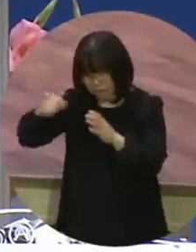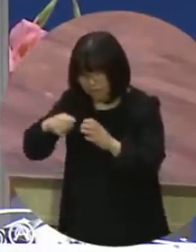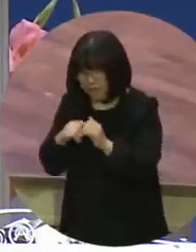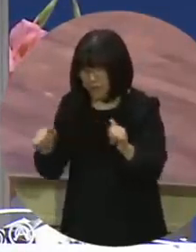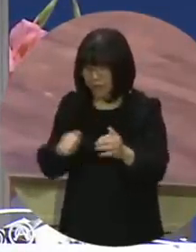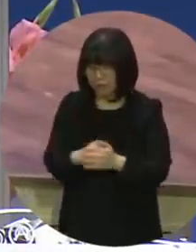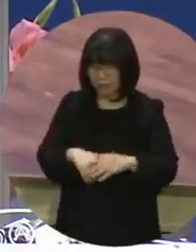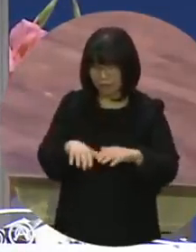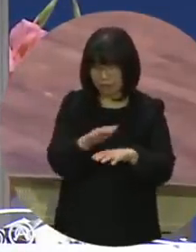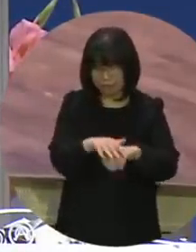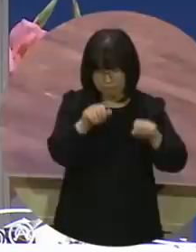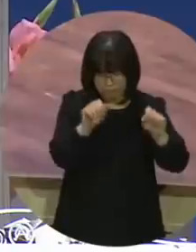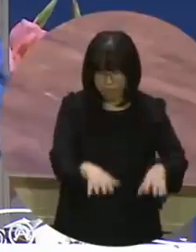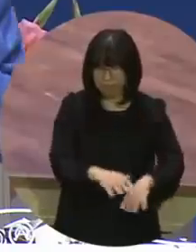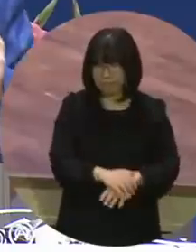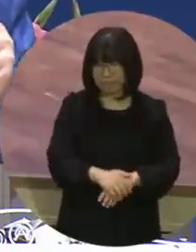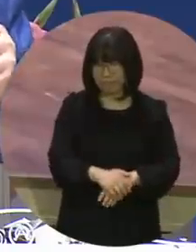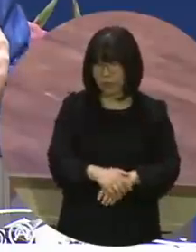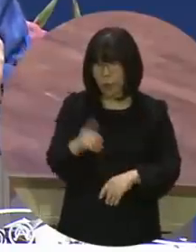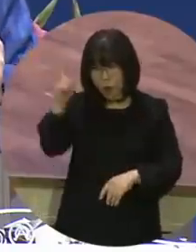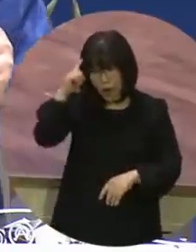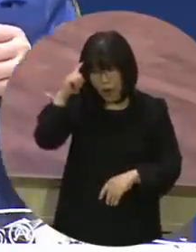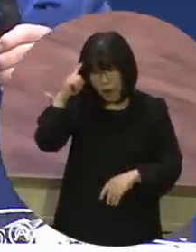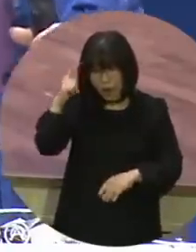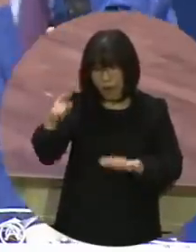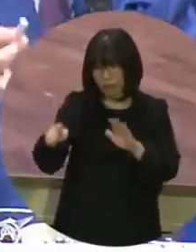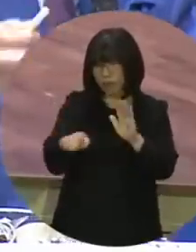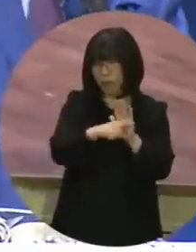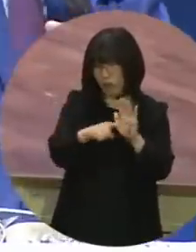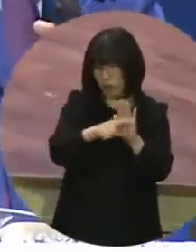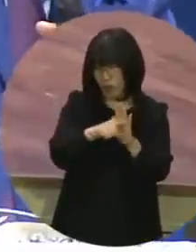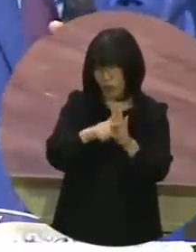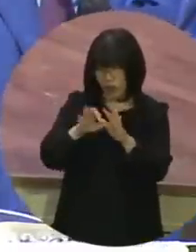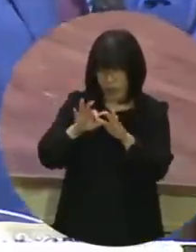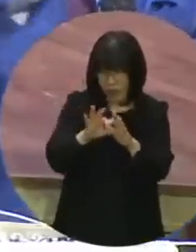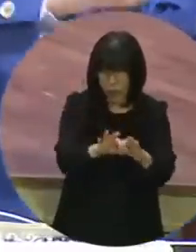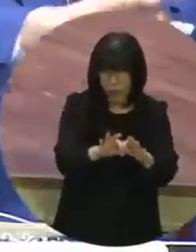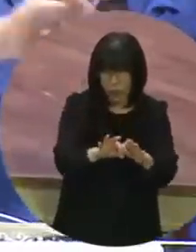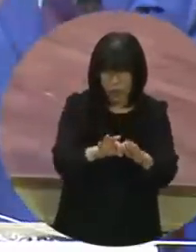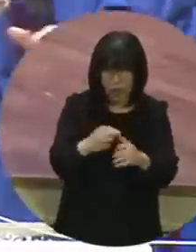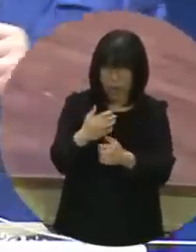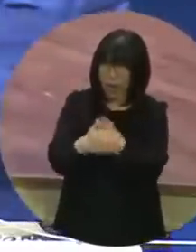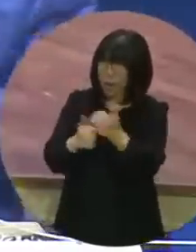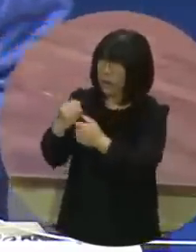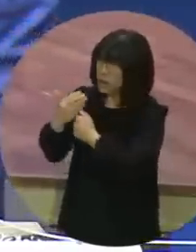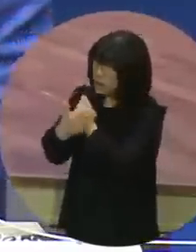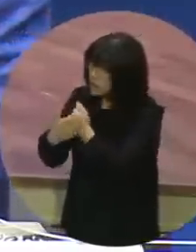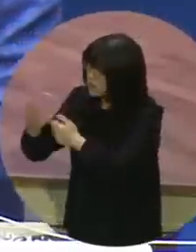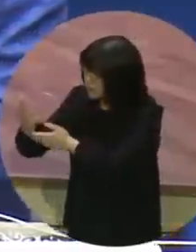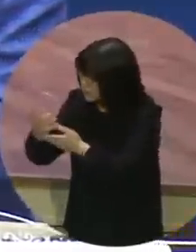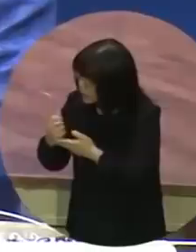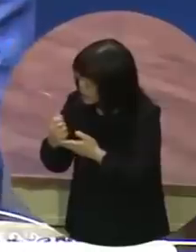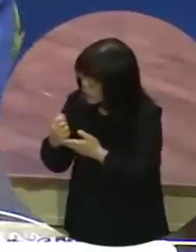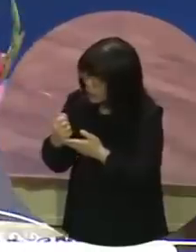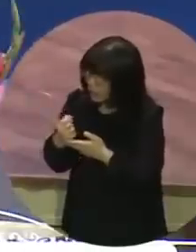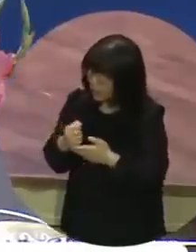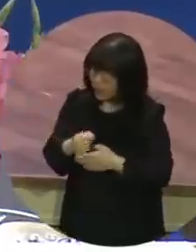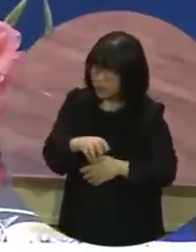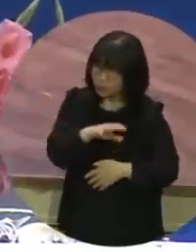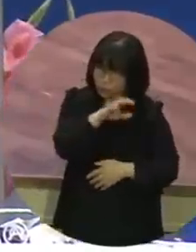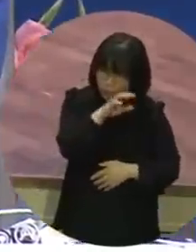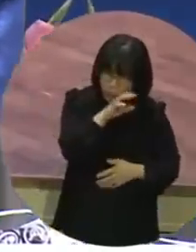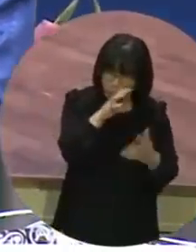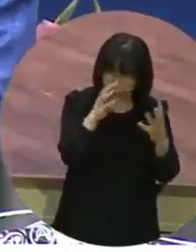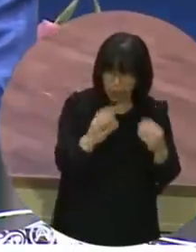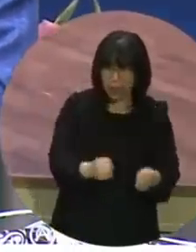왜? 맨날 부정적이야. 맨날 불신앙이야. 은혜를 받고 성장했는데 그거 안 돼. 처음 마음, 착한 마음, 어린 마음, 어린아이